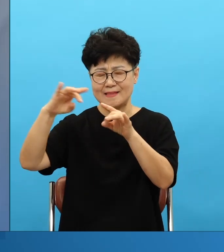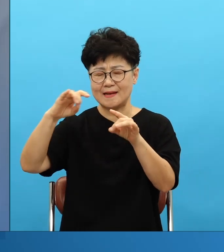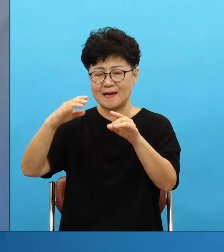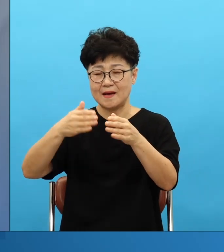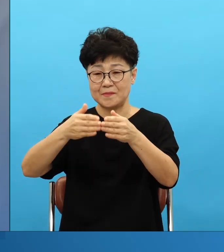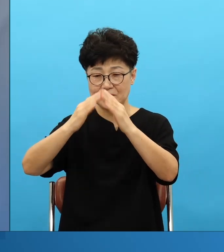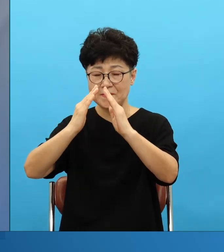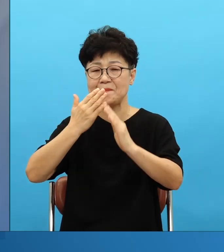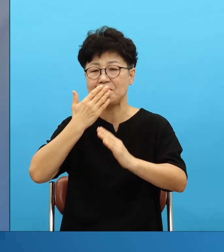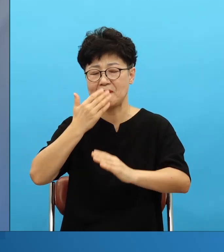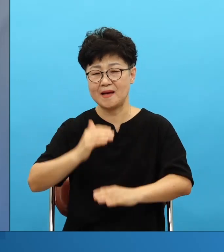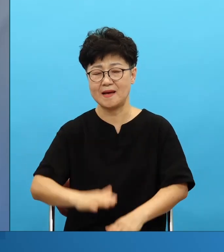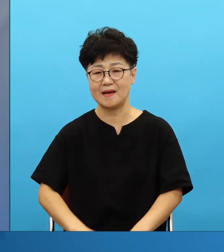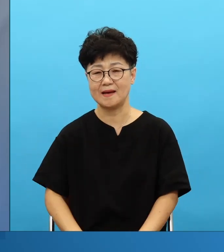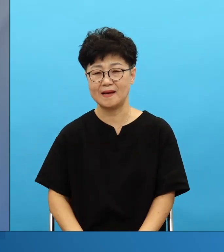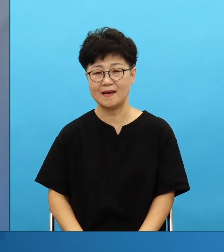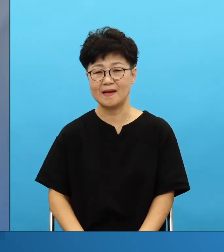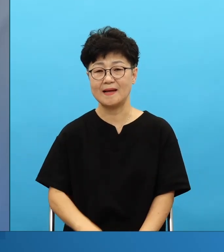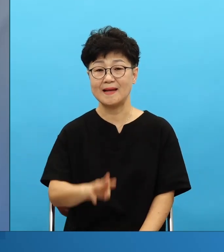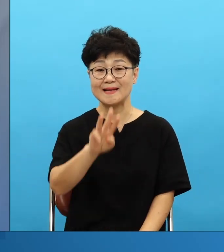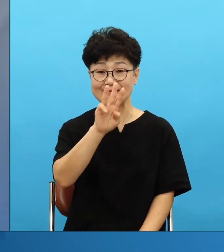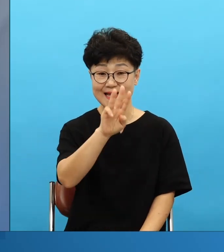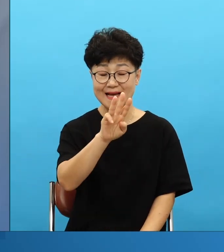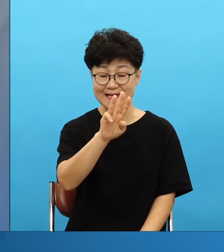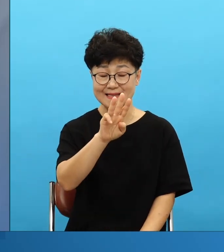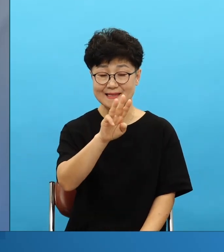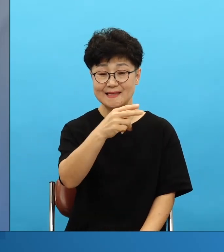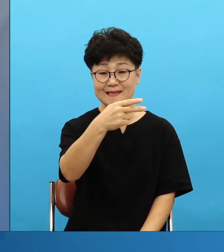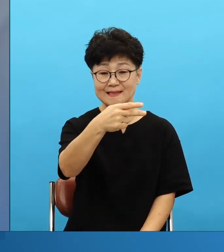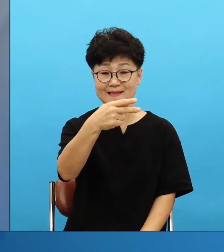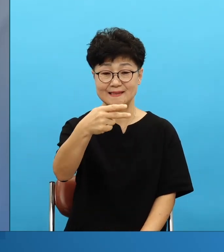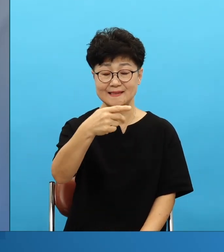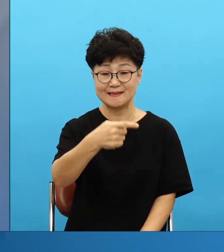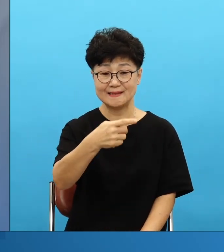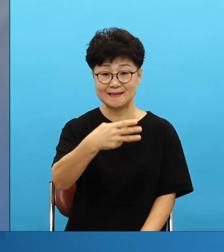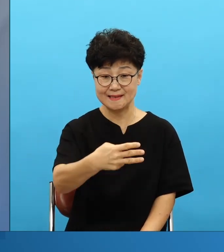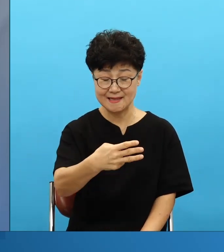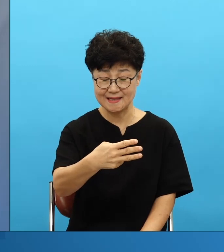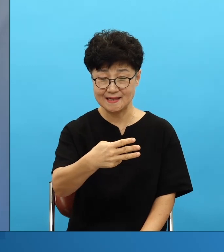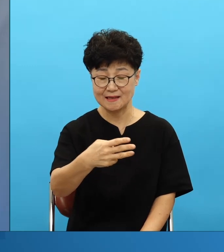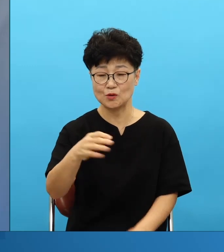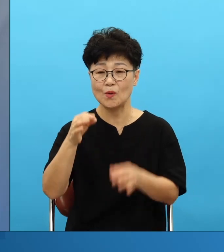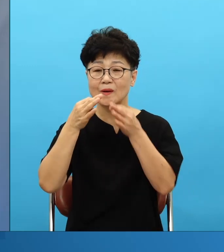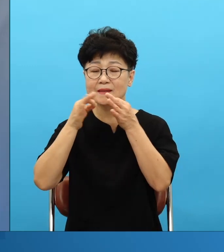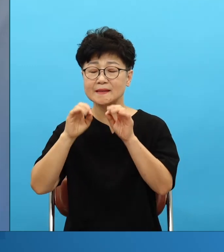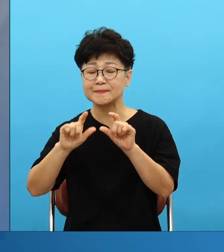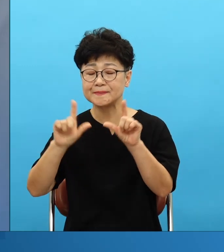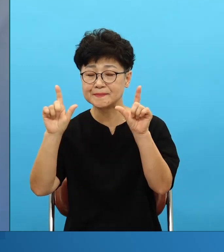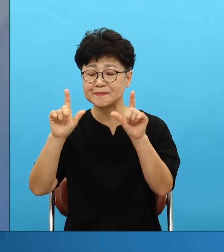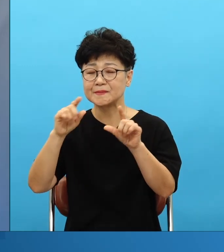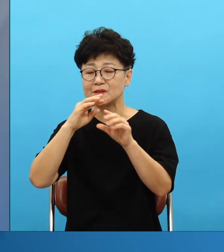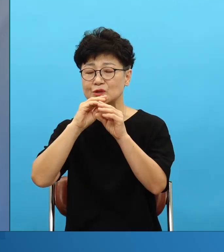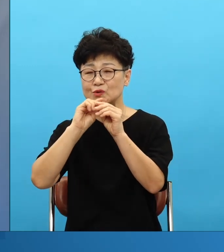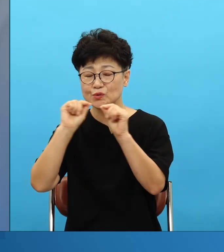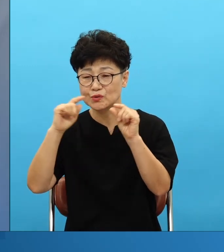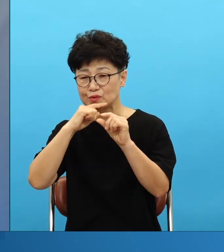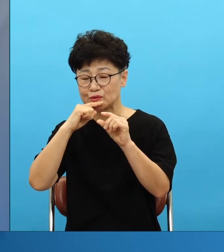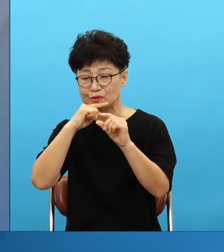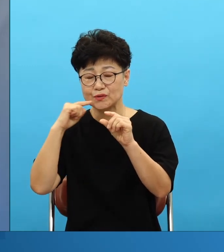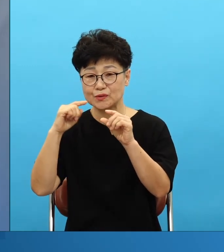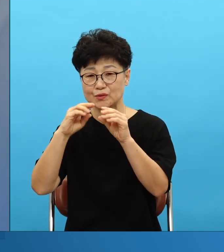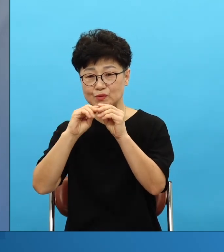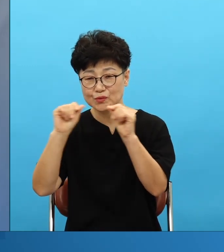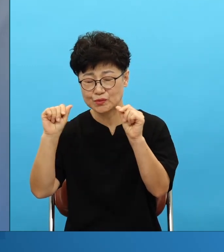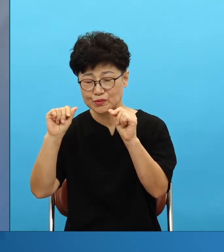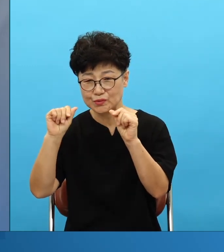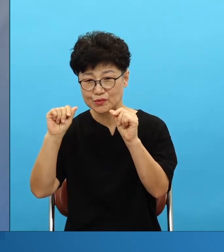뜰 금토일 시대는 시대적인 보험운동입니다. And so in the future, we saw the 3 courtyards, but it's going to be the age of the